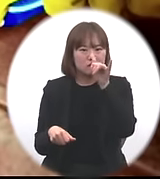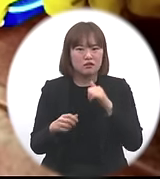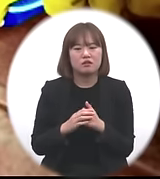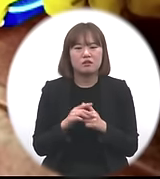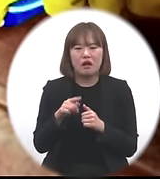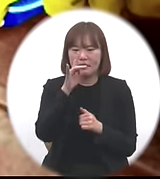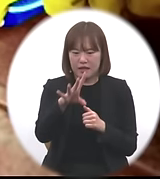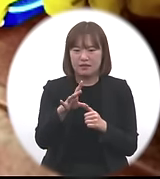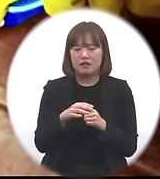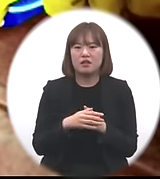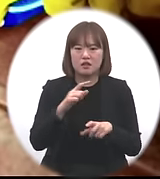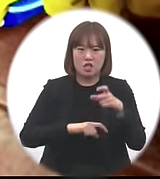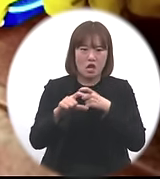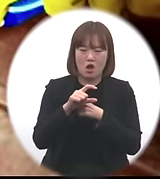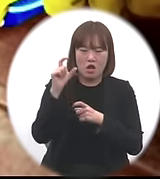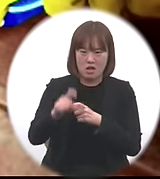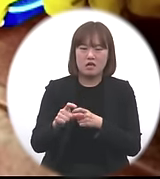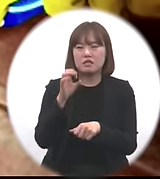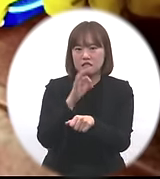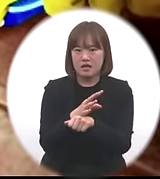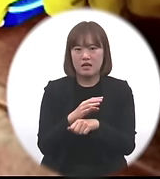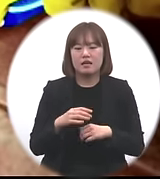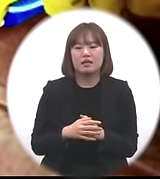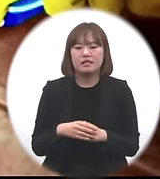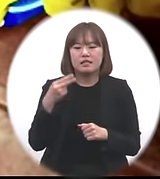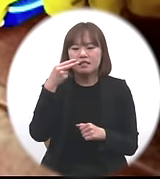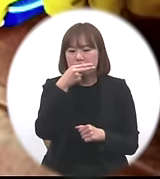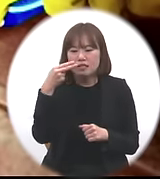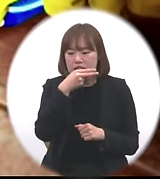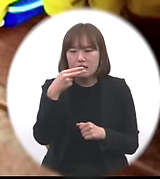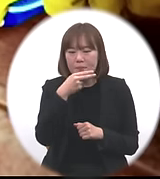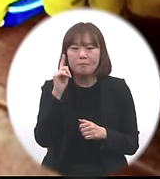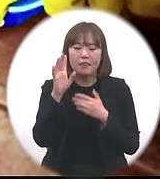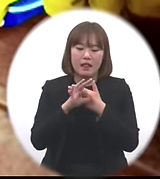해요. 어휴, 이건 못 쓰겠다. 더 튼튼한 걸로 사와라. 차라리